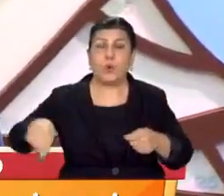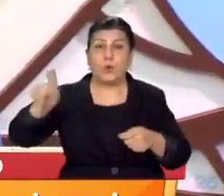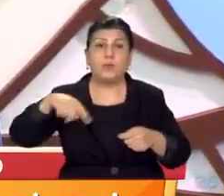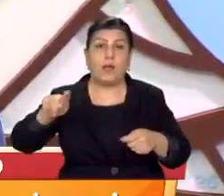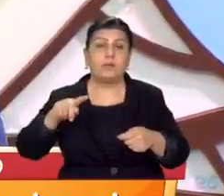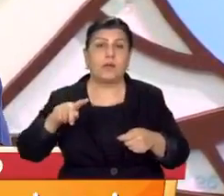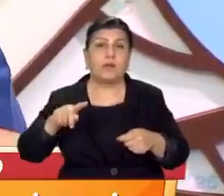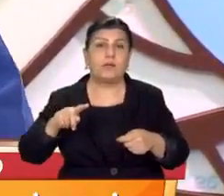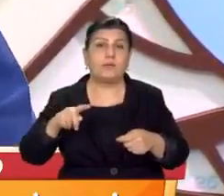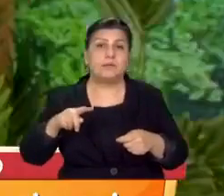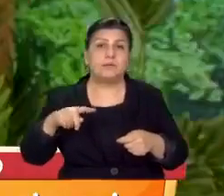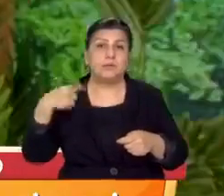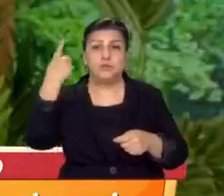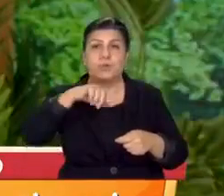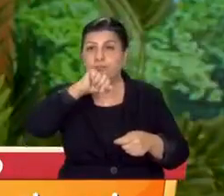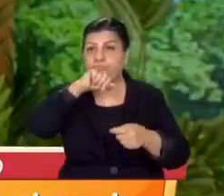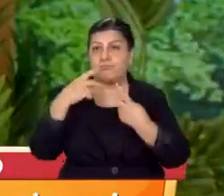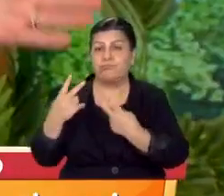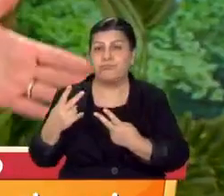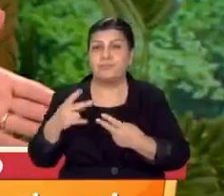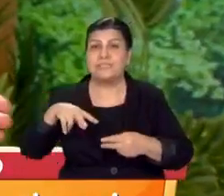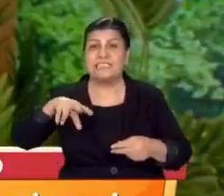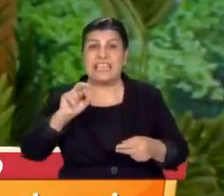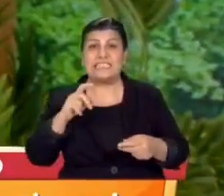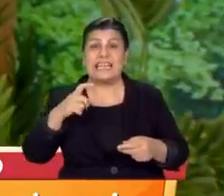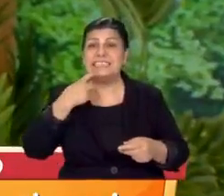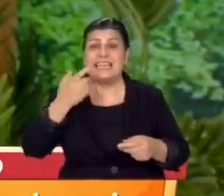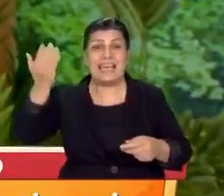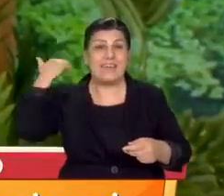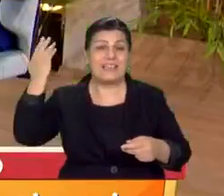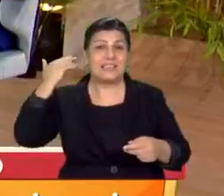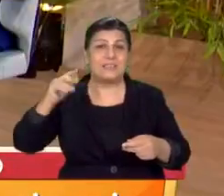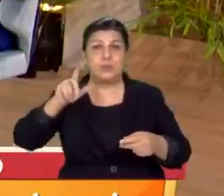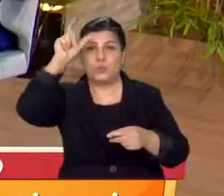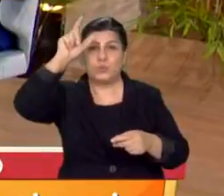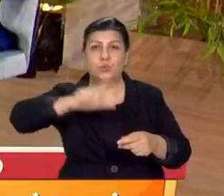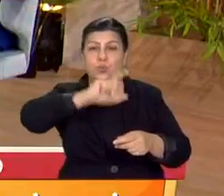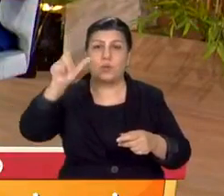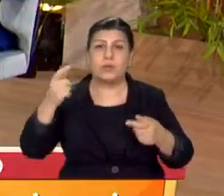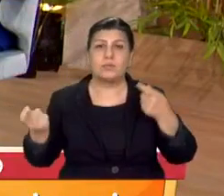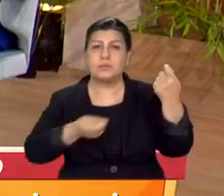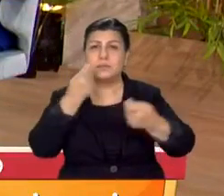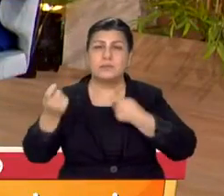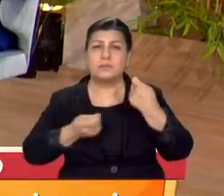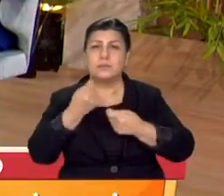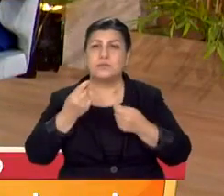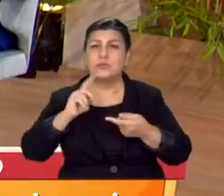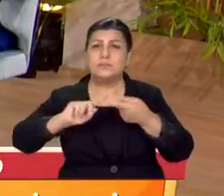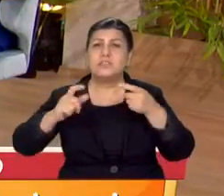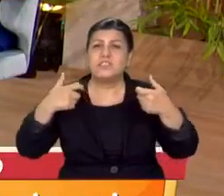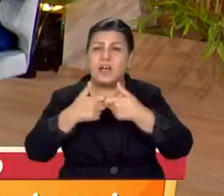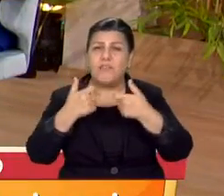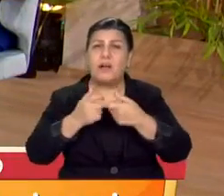onlardan yani 80 döneminin türkiye'sinin yaşadığı İhtilali yaşadığı bir sürü sıkıntılar